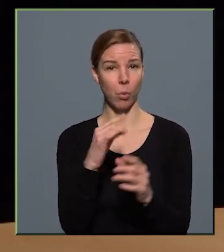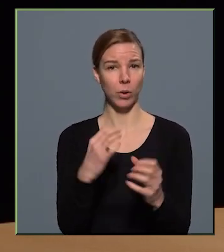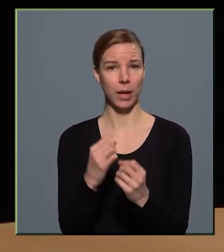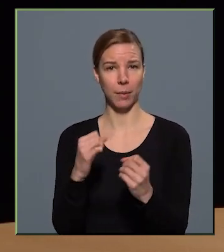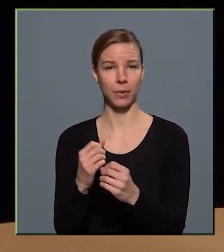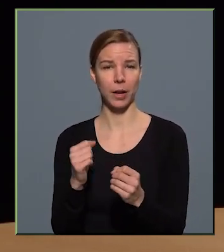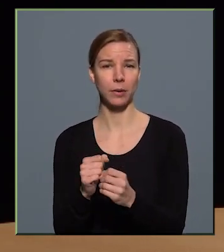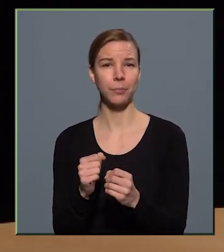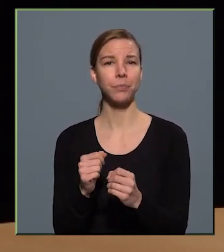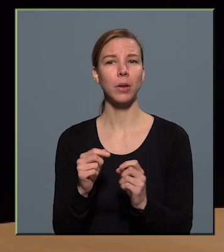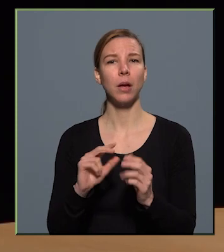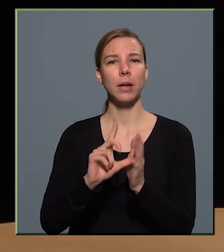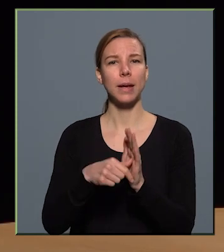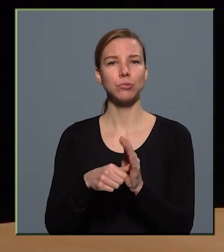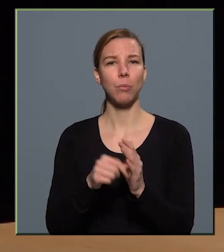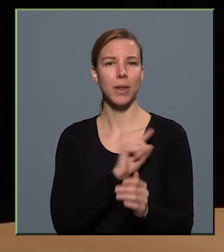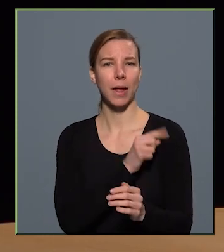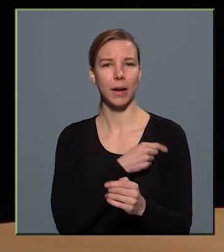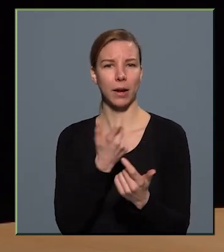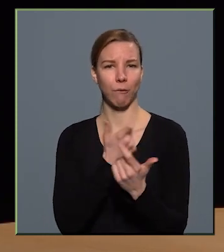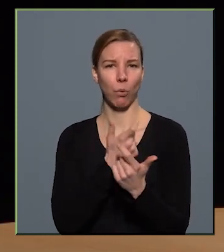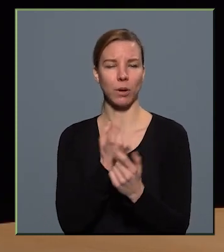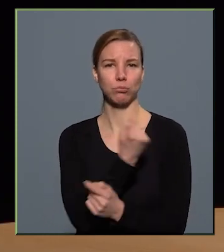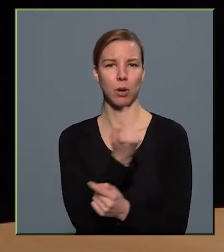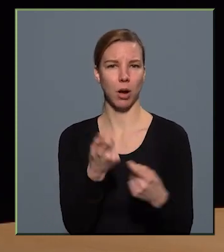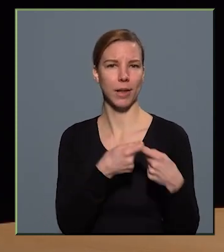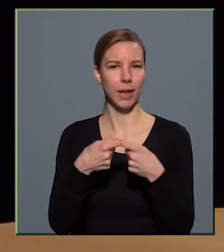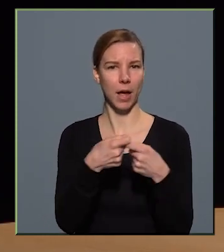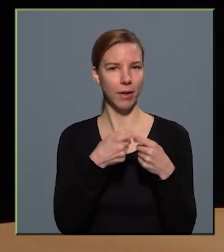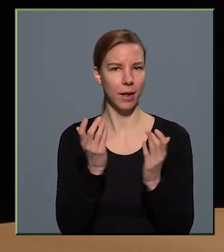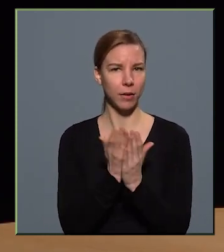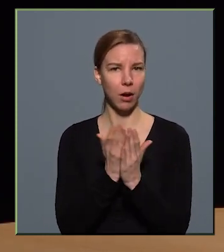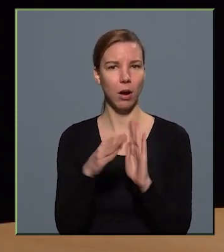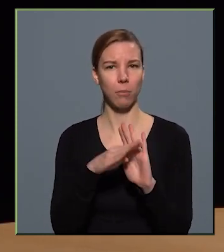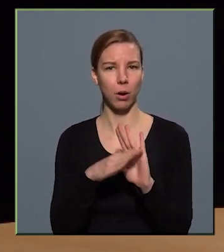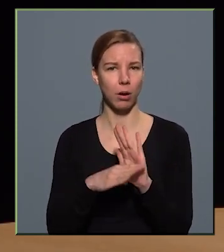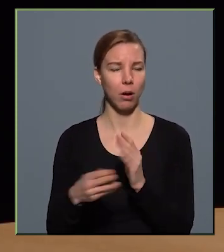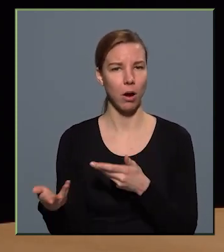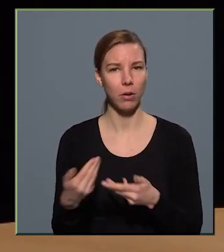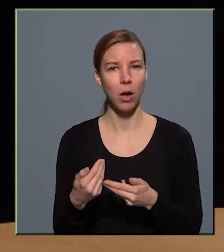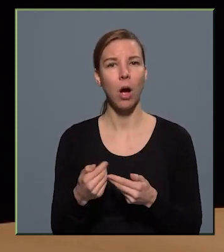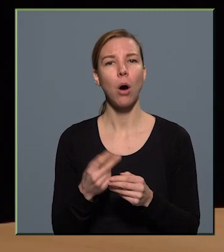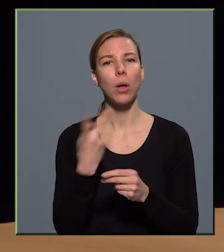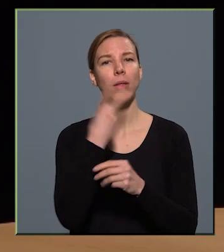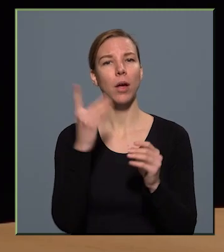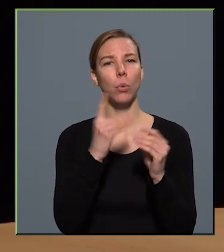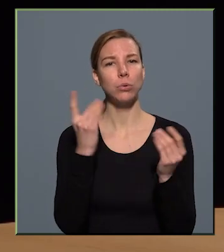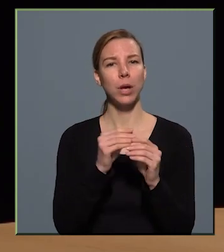is próbált ilyen alkalmakat szervezni, összehozni, ahol egyrészt a